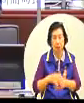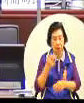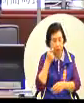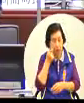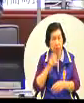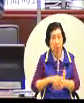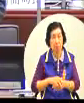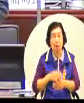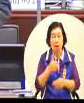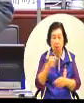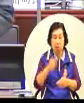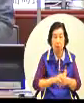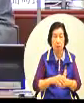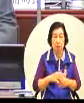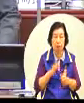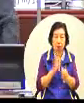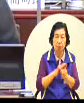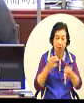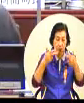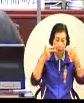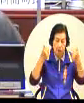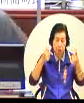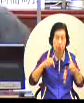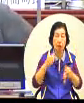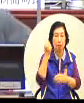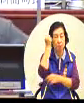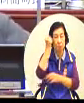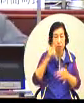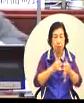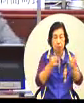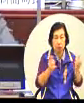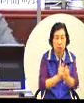民长期的努力，谢谢。 好，